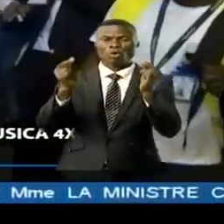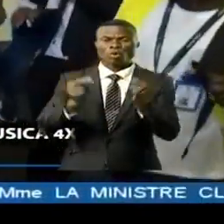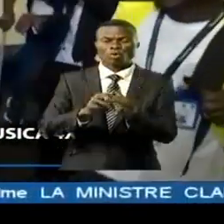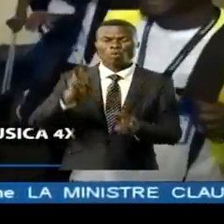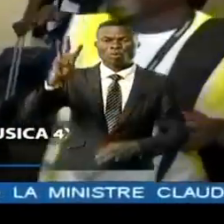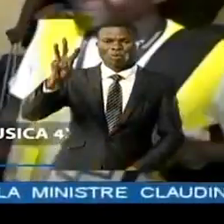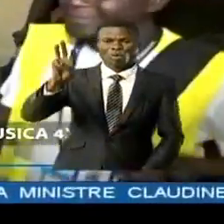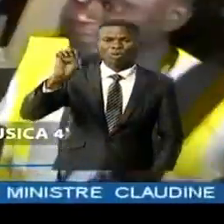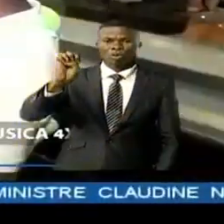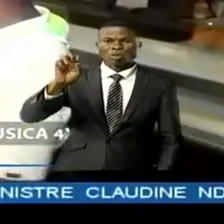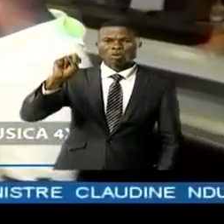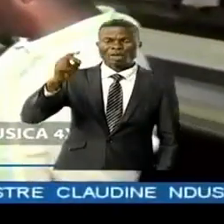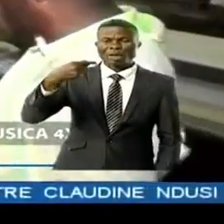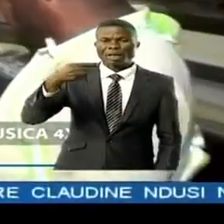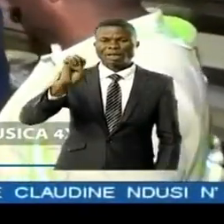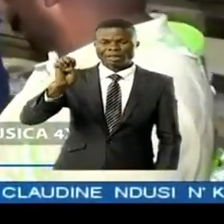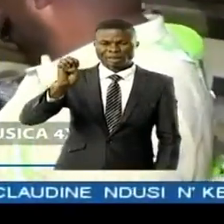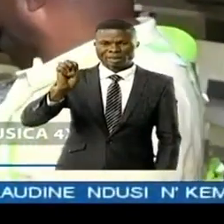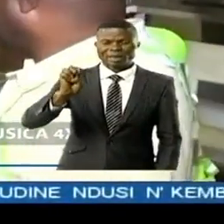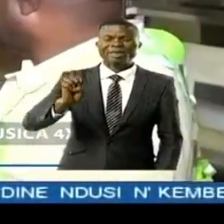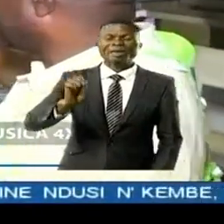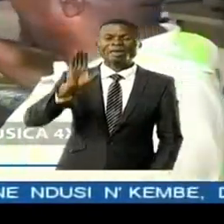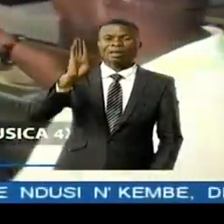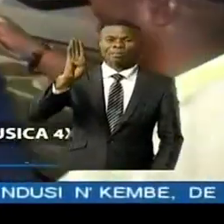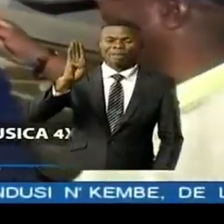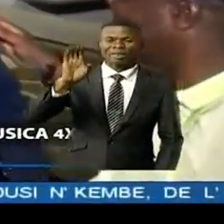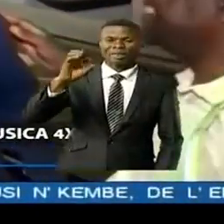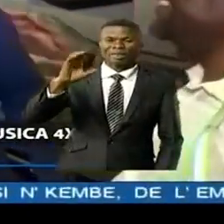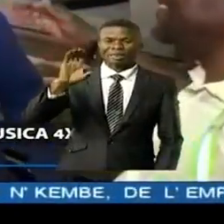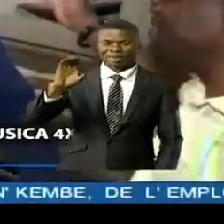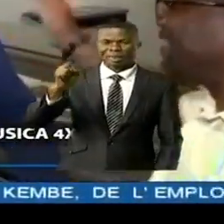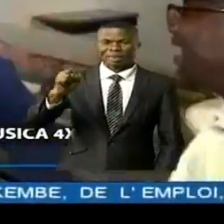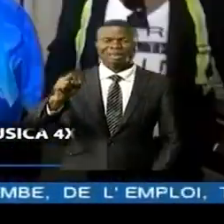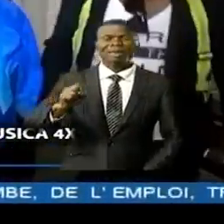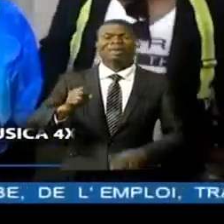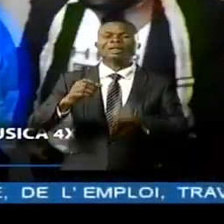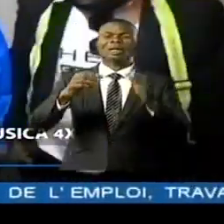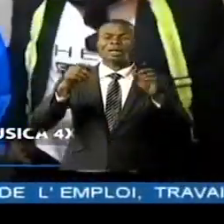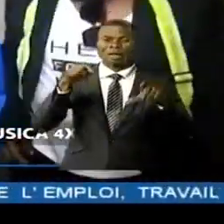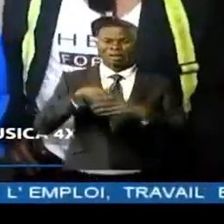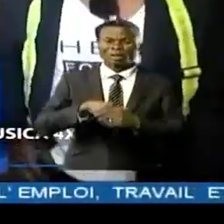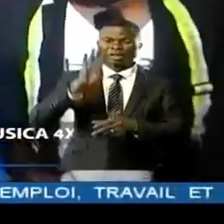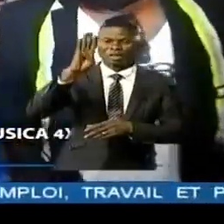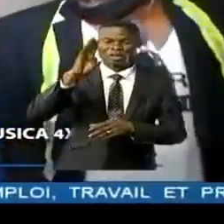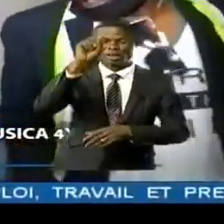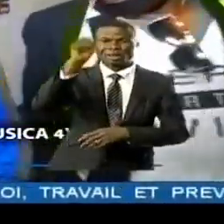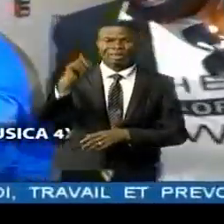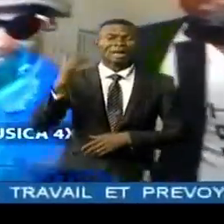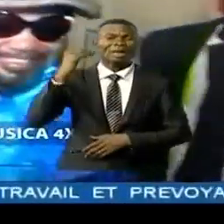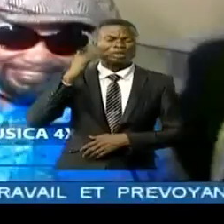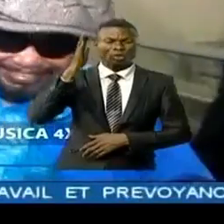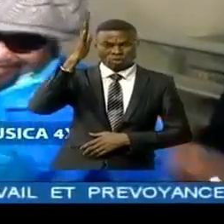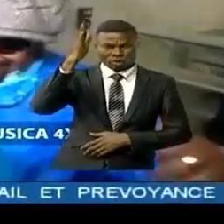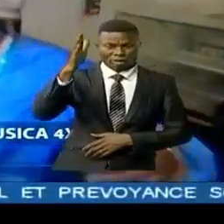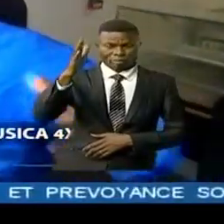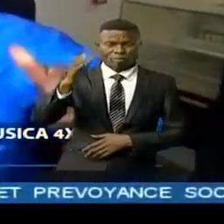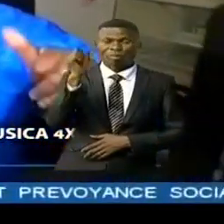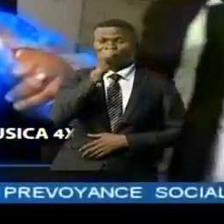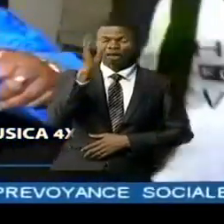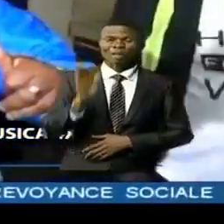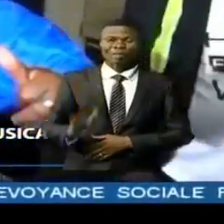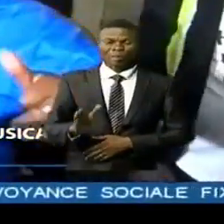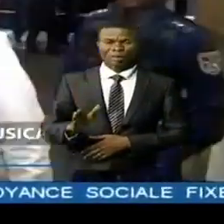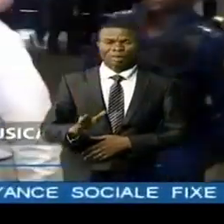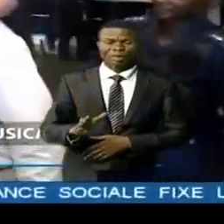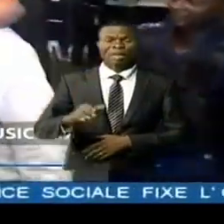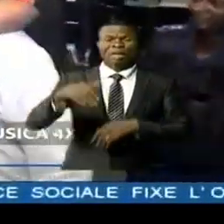bcbg 4 x 4 ou tara qui aura lieu au stade de martyrs le jeudi 30 juin prochain le musicien de la diaspora